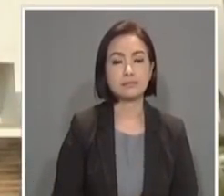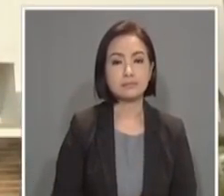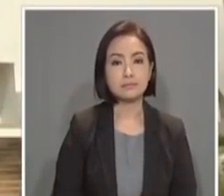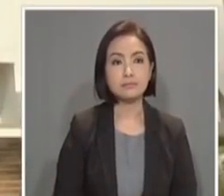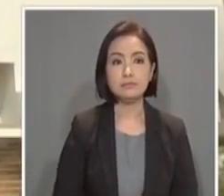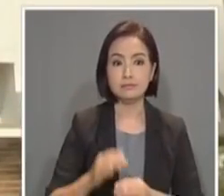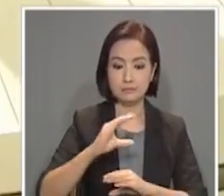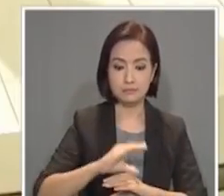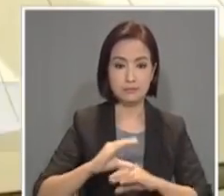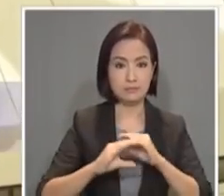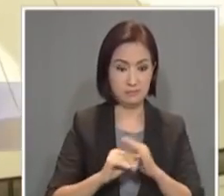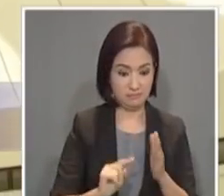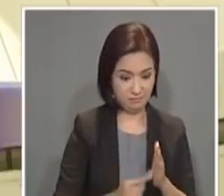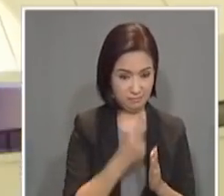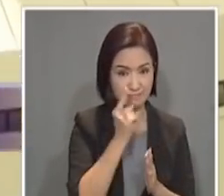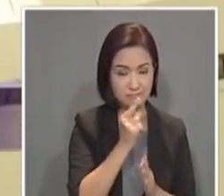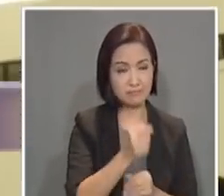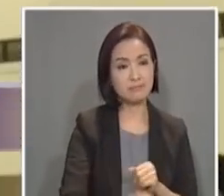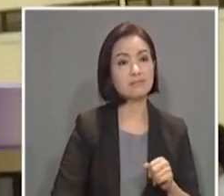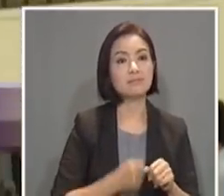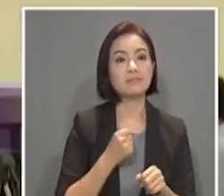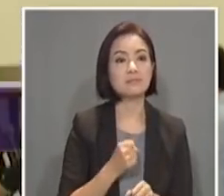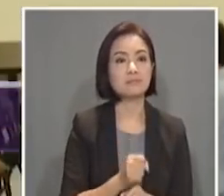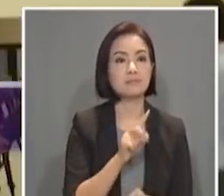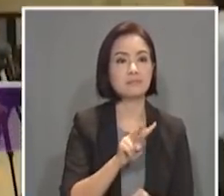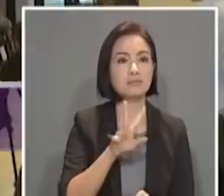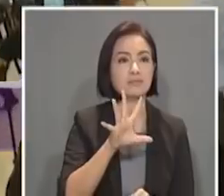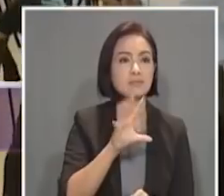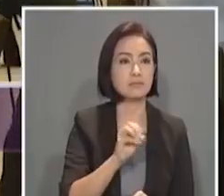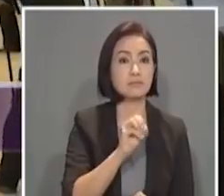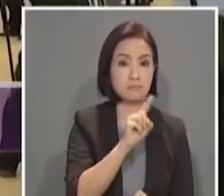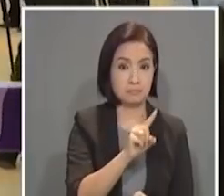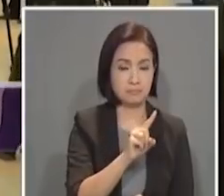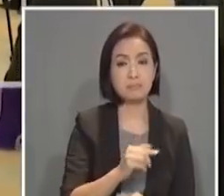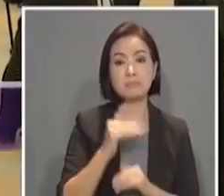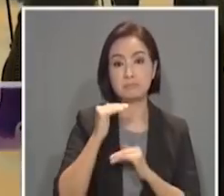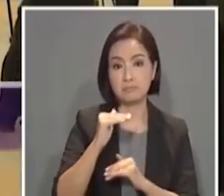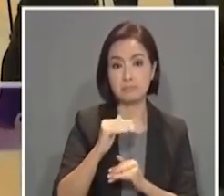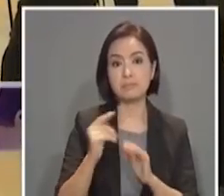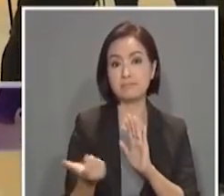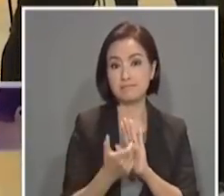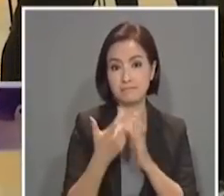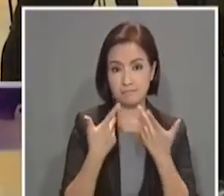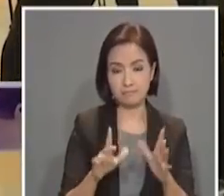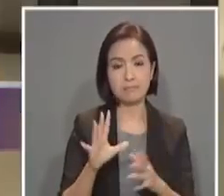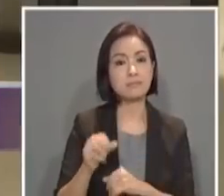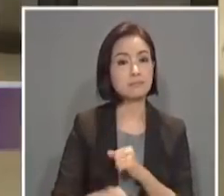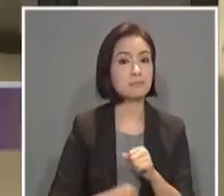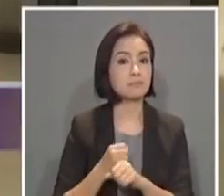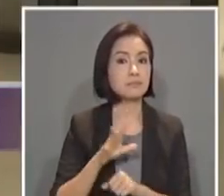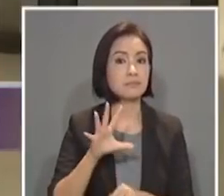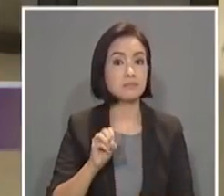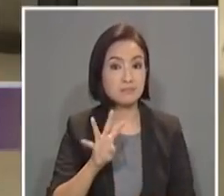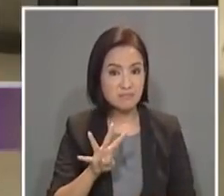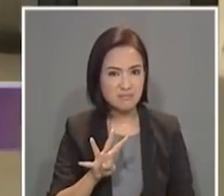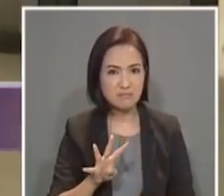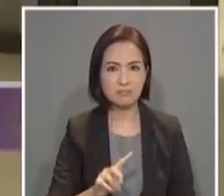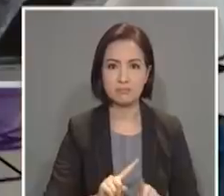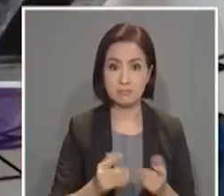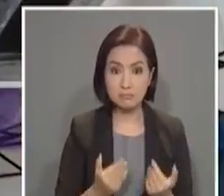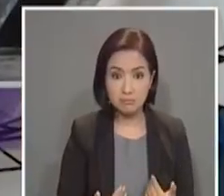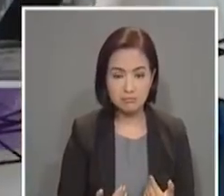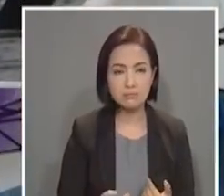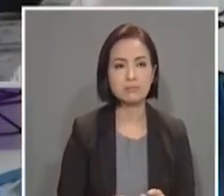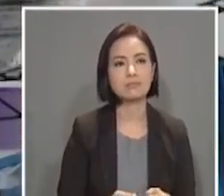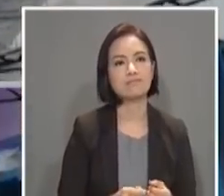โครงการซึ่งเริ่มก่อสร้างตั้งแต่ปี2551และกำหนดแล้วเสร็จในปี2554กลับมีความล่าช้า